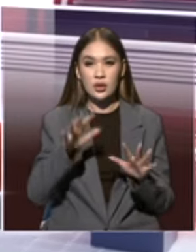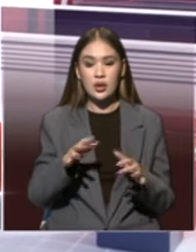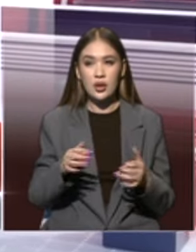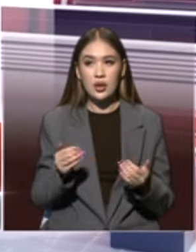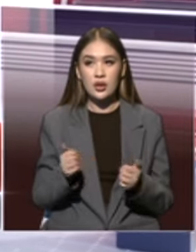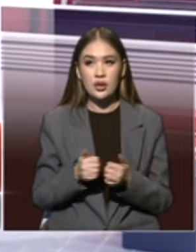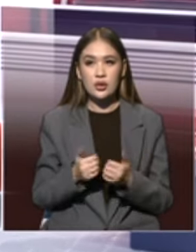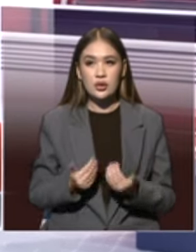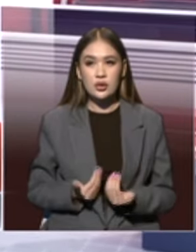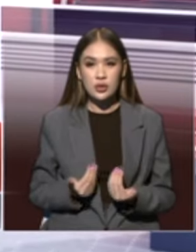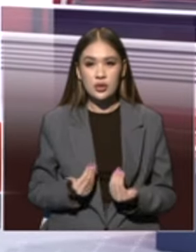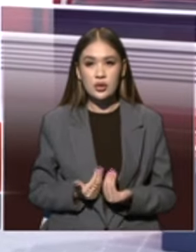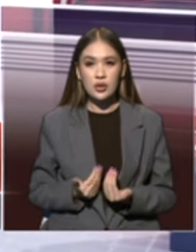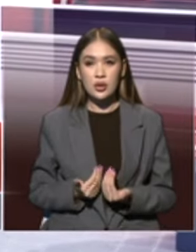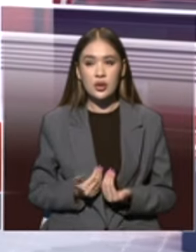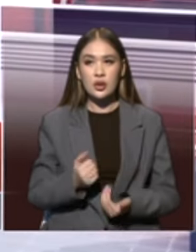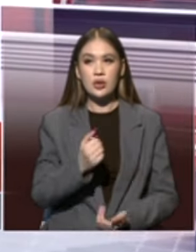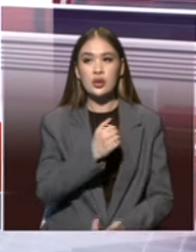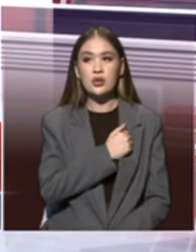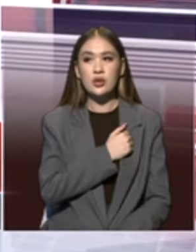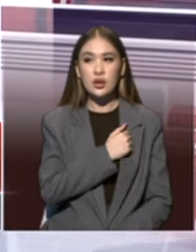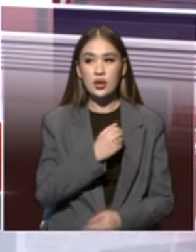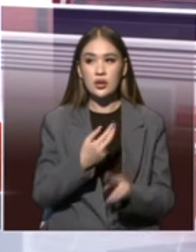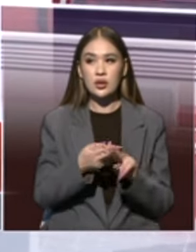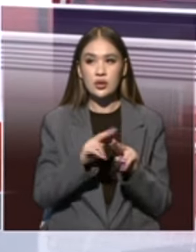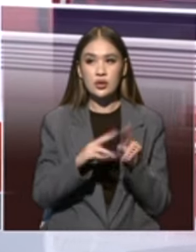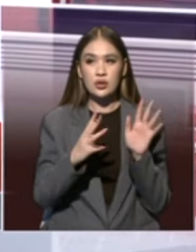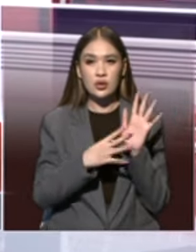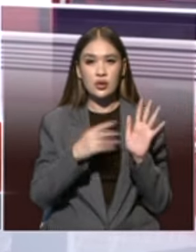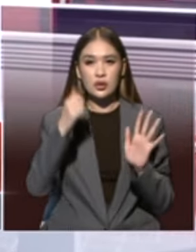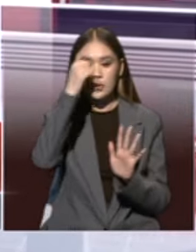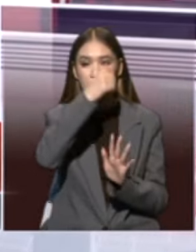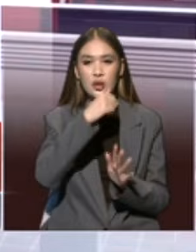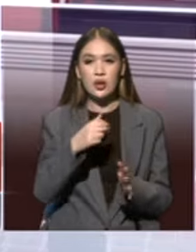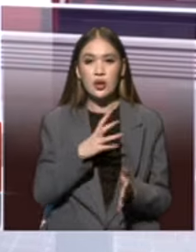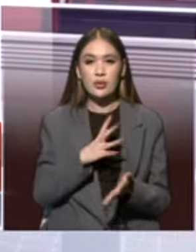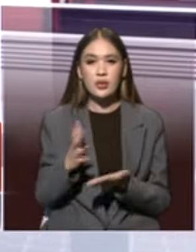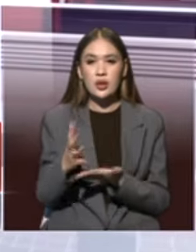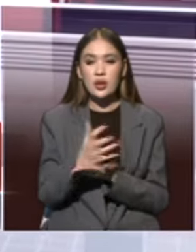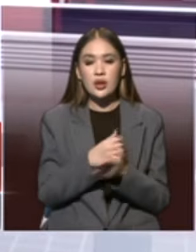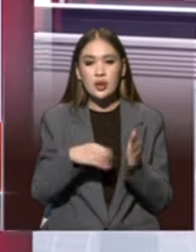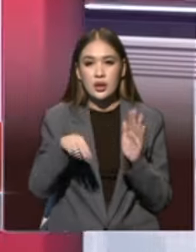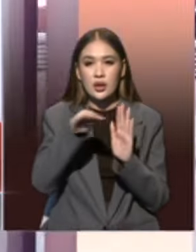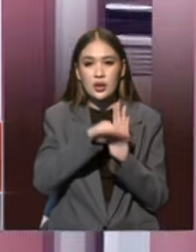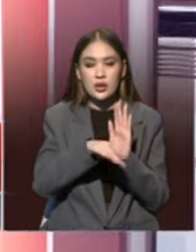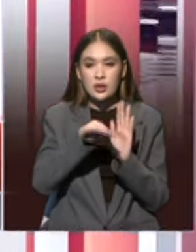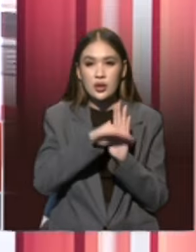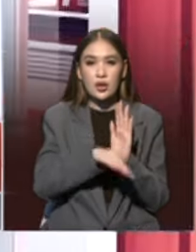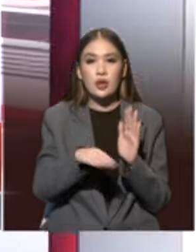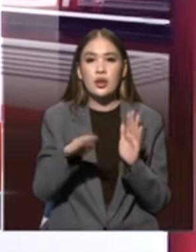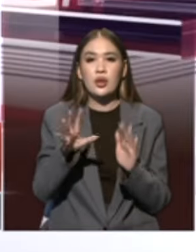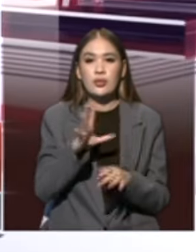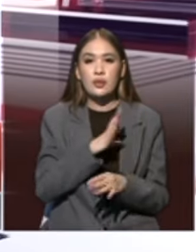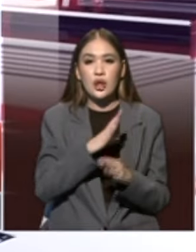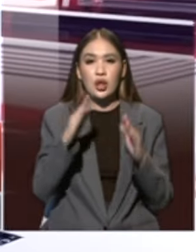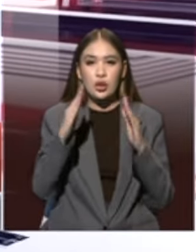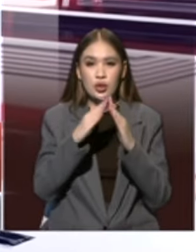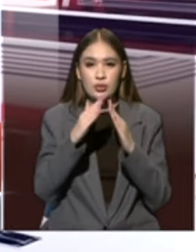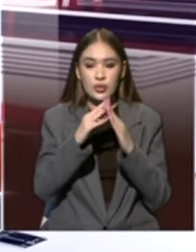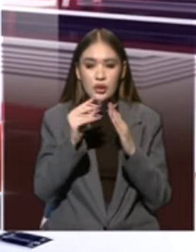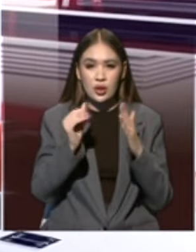Енді өкінішке орай осы 9 жыл бойы жиған берген пенімізді сол үйімізге